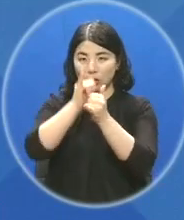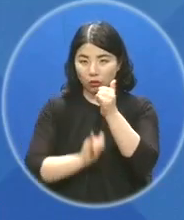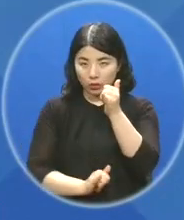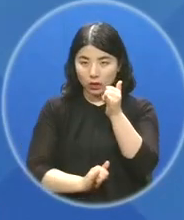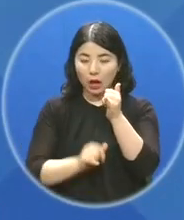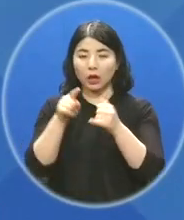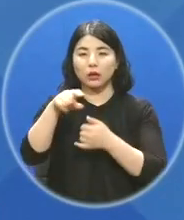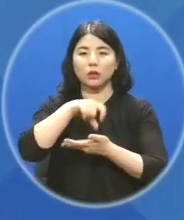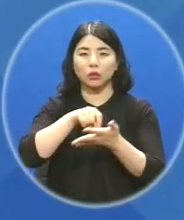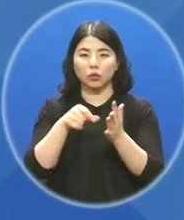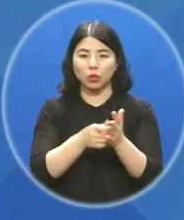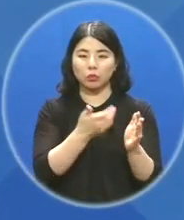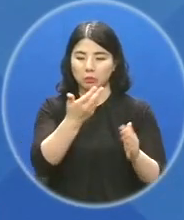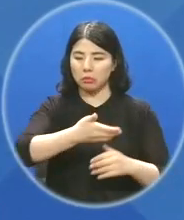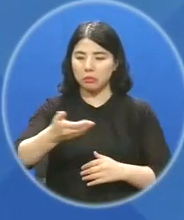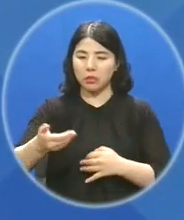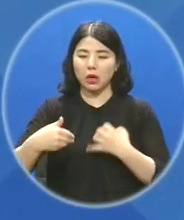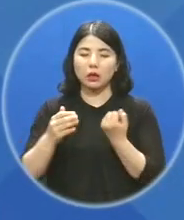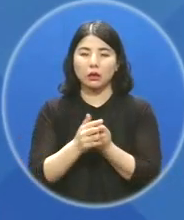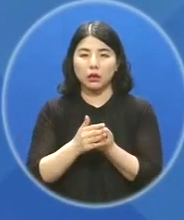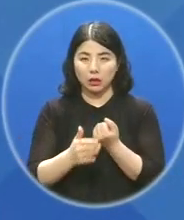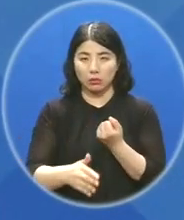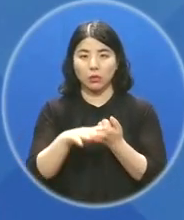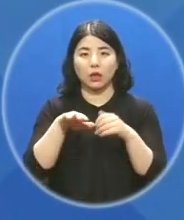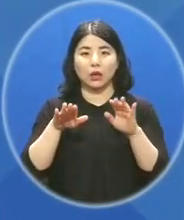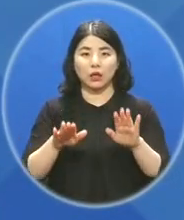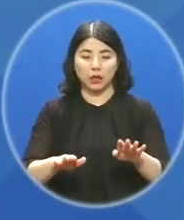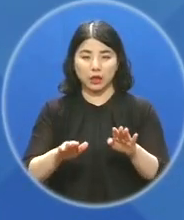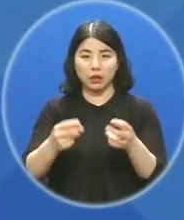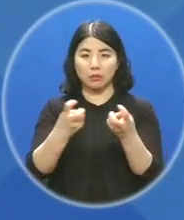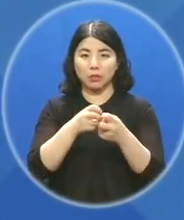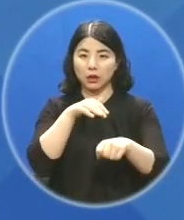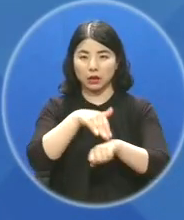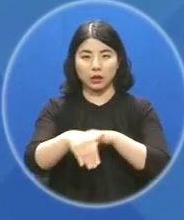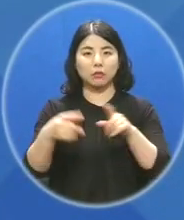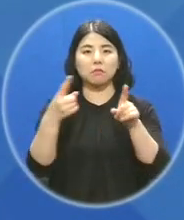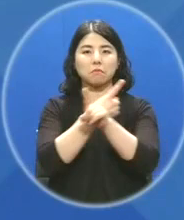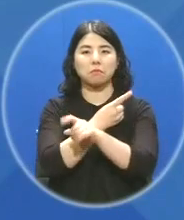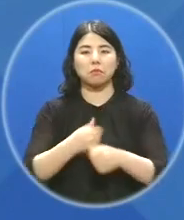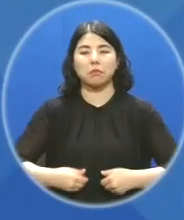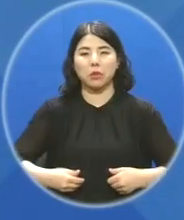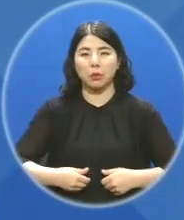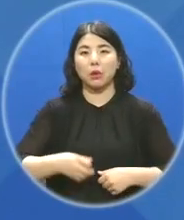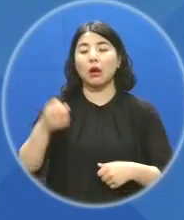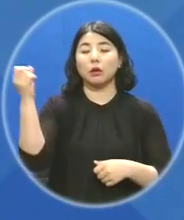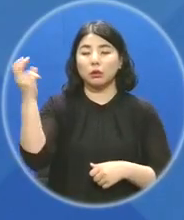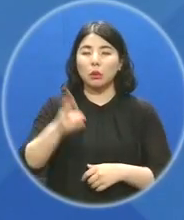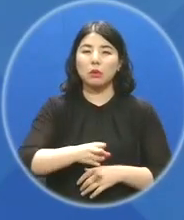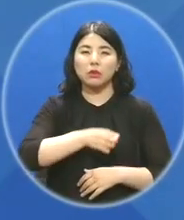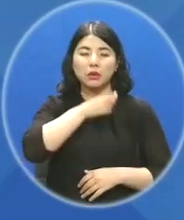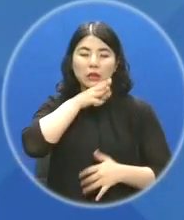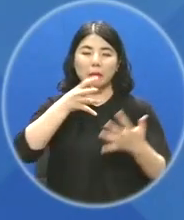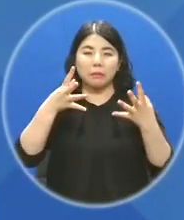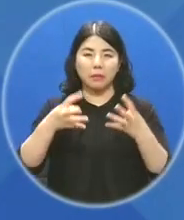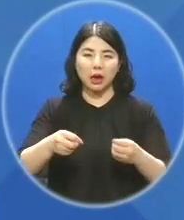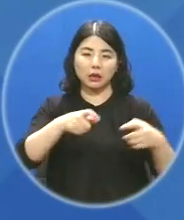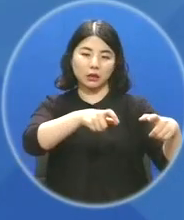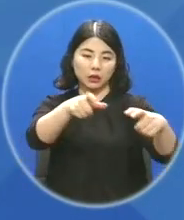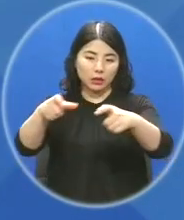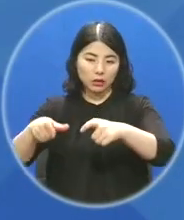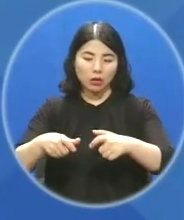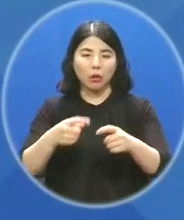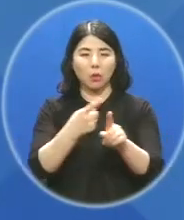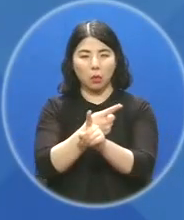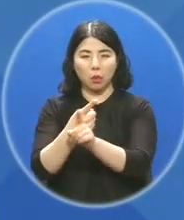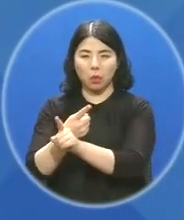이 정도 이제 흘러왔기 때문에 이제는 이 방식을 좀 개선해야 되겠다. 그리고 또 실질적으로 많은 지역에서 지금